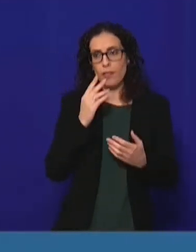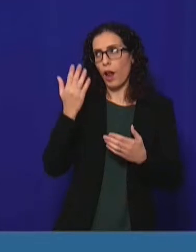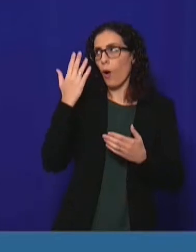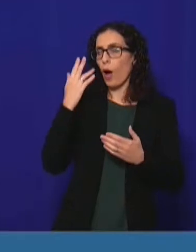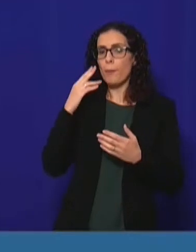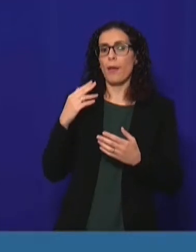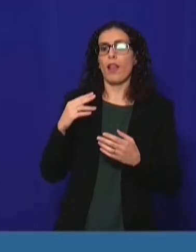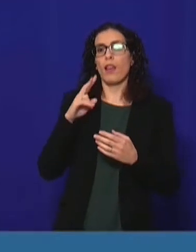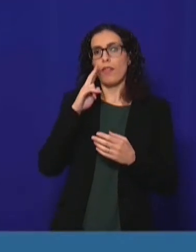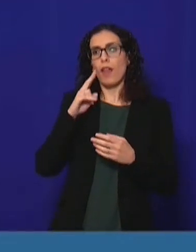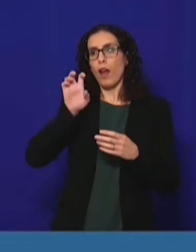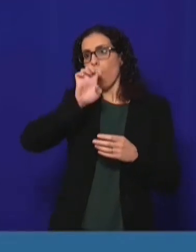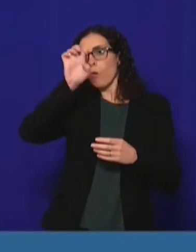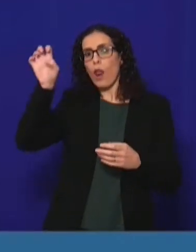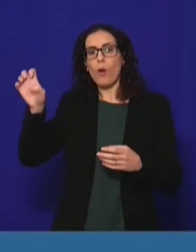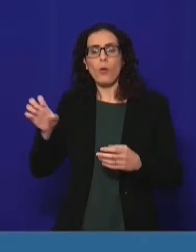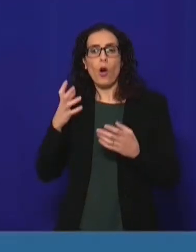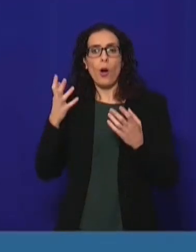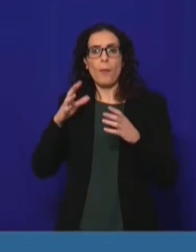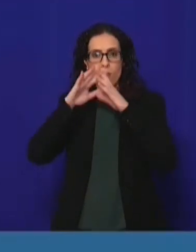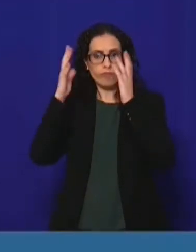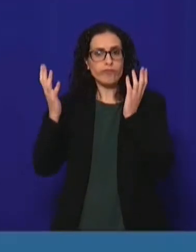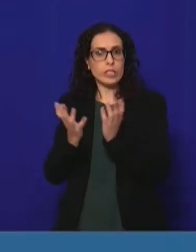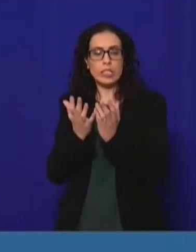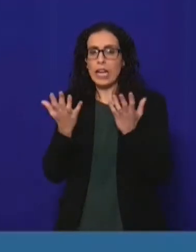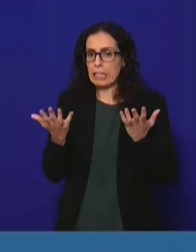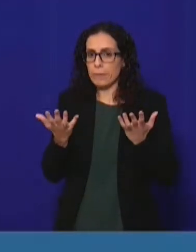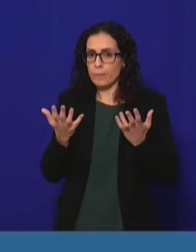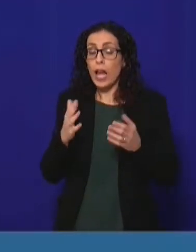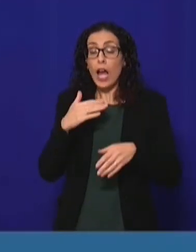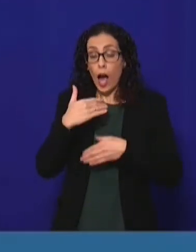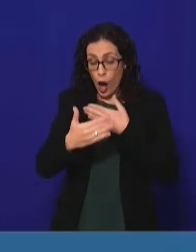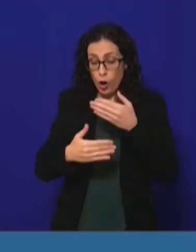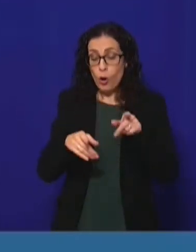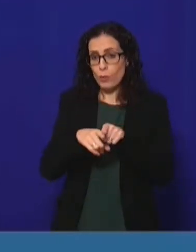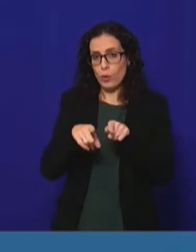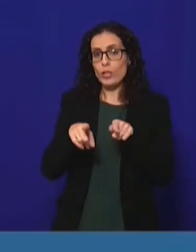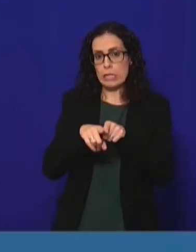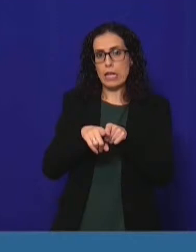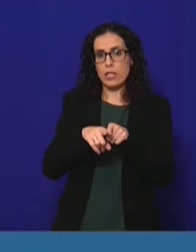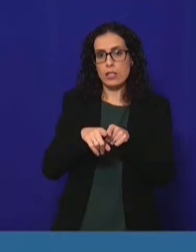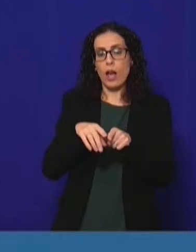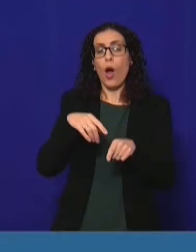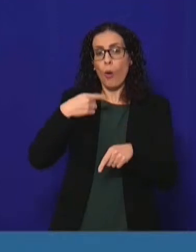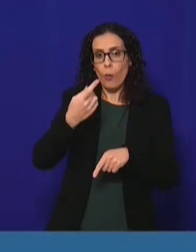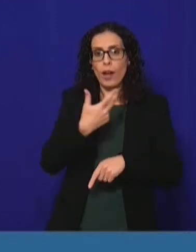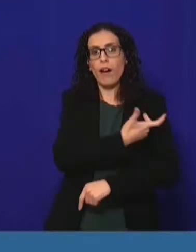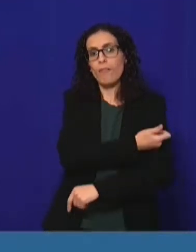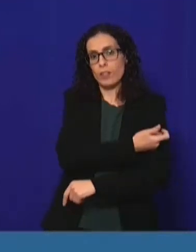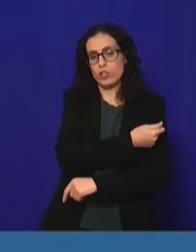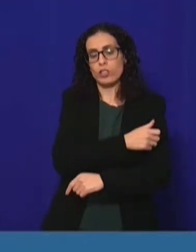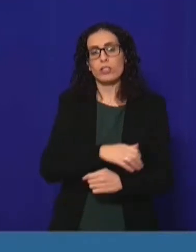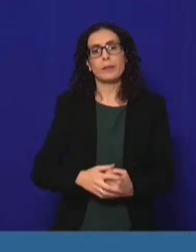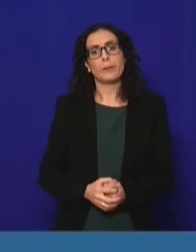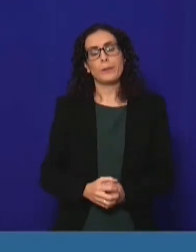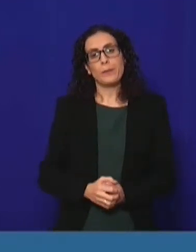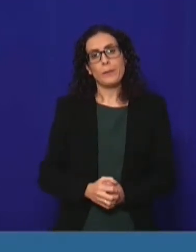ukoll il-deċiżjonijiet tagħna fuq dan hekk ħanibqgħu nagħmlu ukoll anke bil-vaccination strategy tagħna.